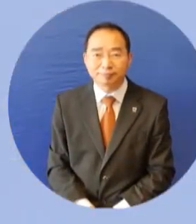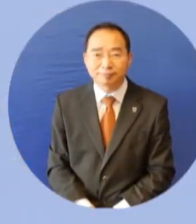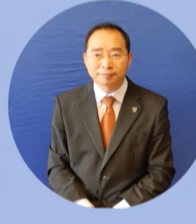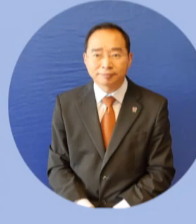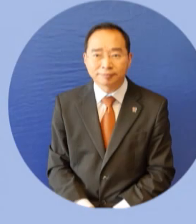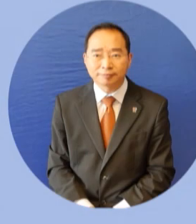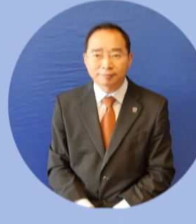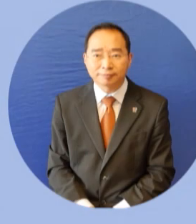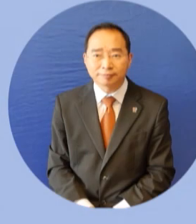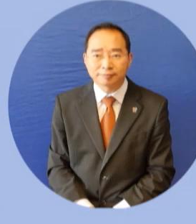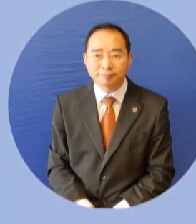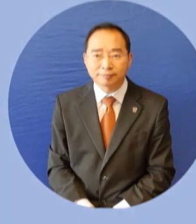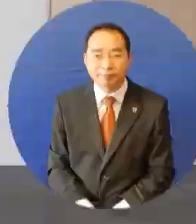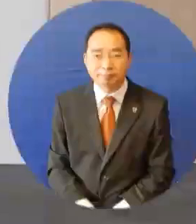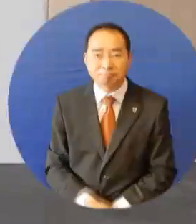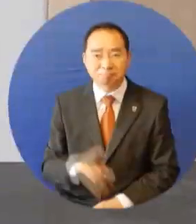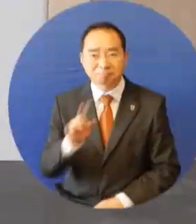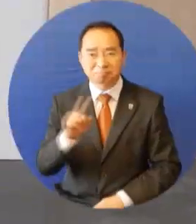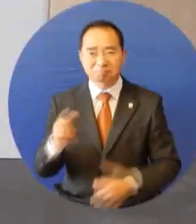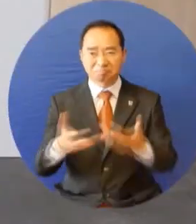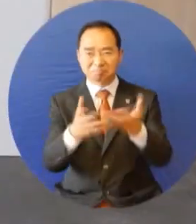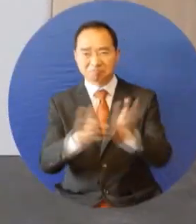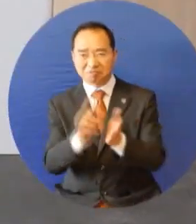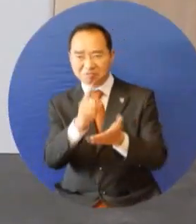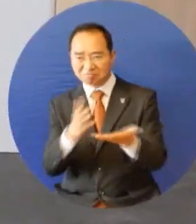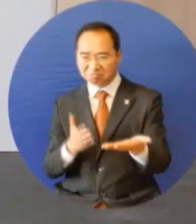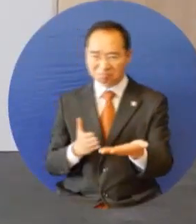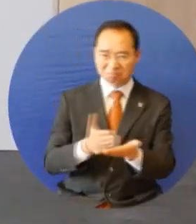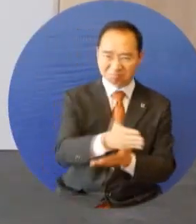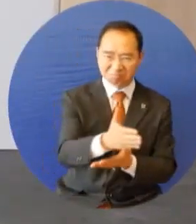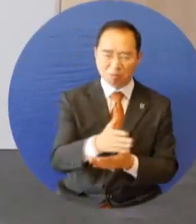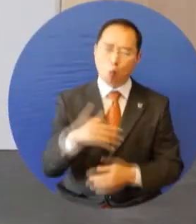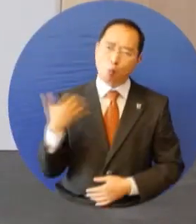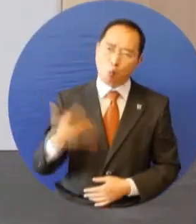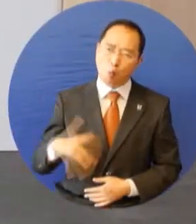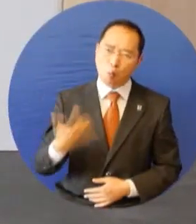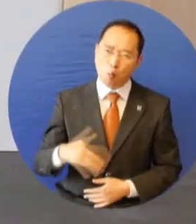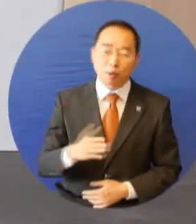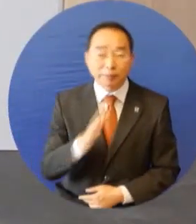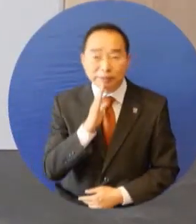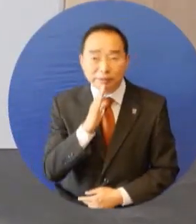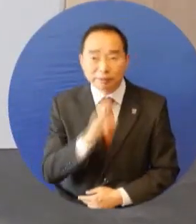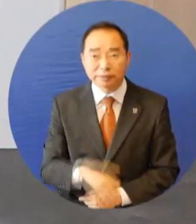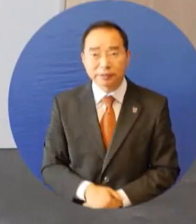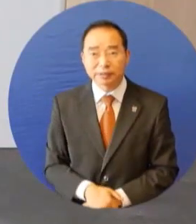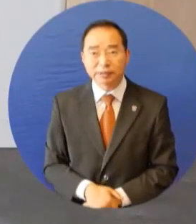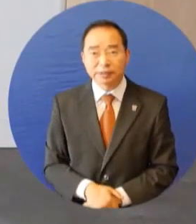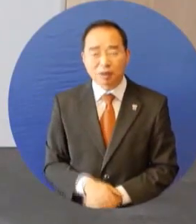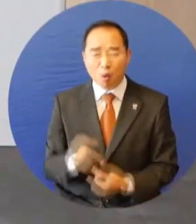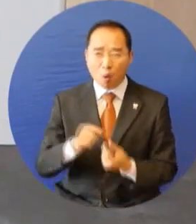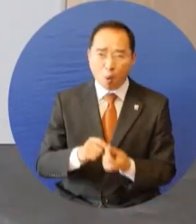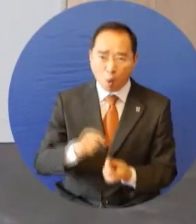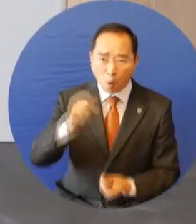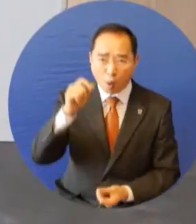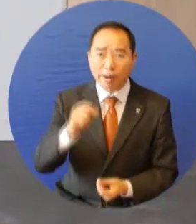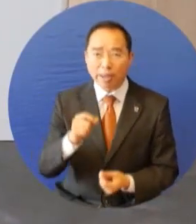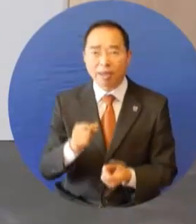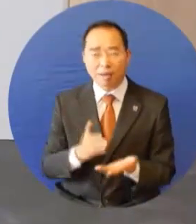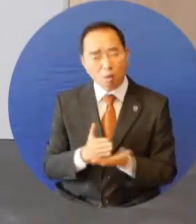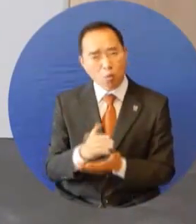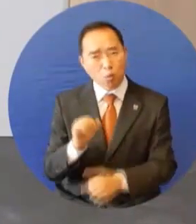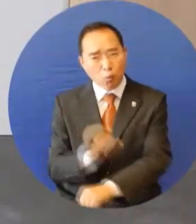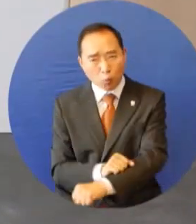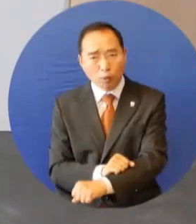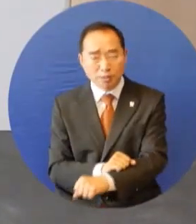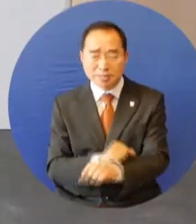박재곤님의 질문입니다. 어떤 한 분야에서 일가를 이룬다는 것은 참 대단한 일인데요. 요리에